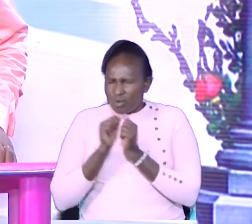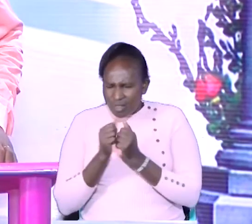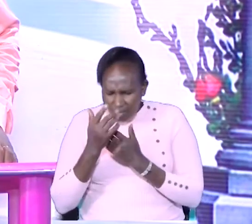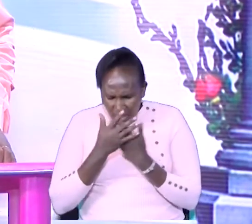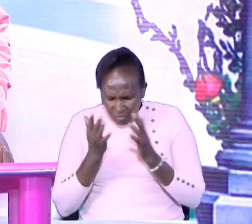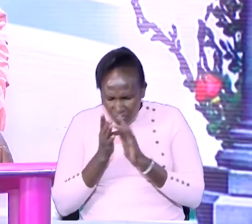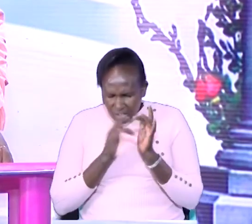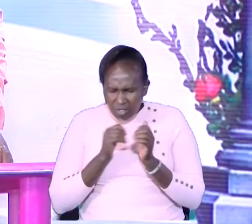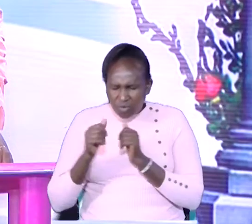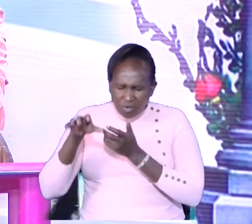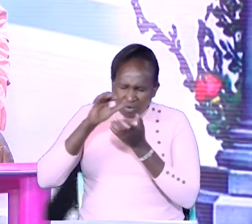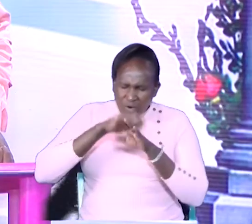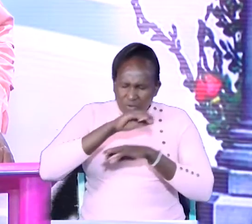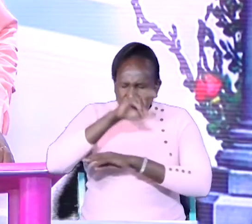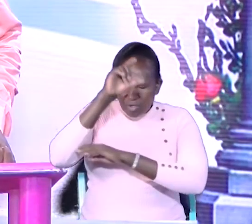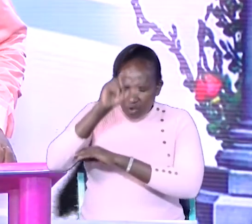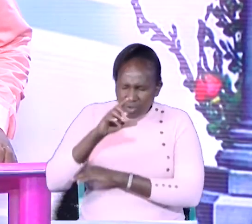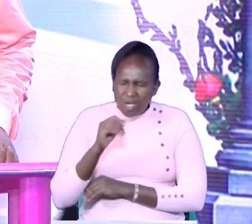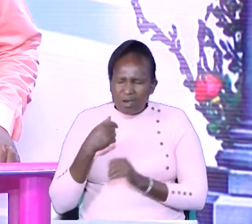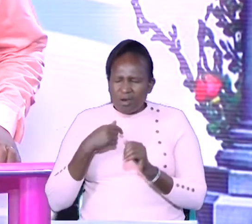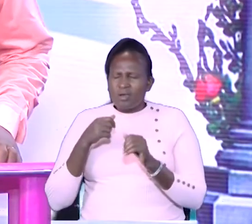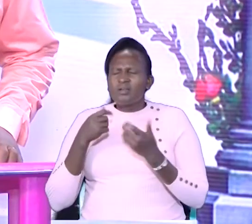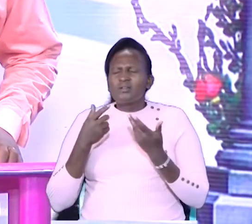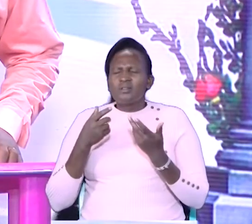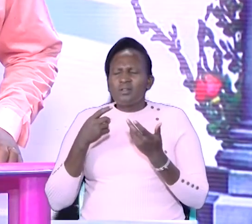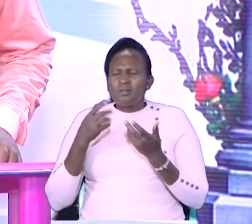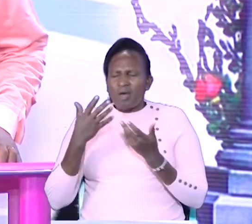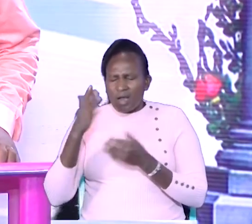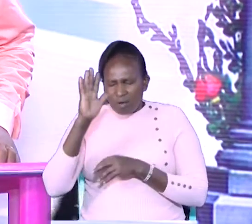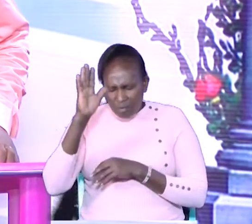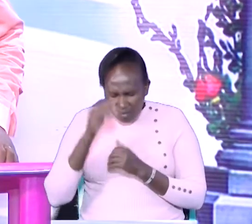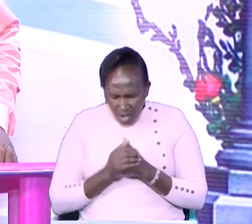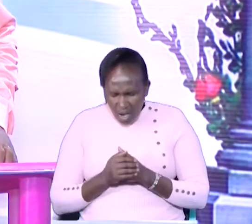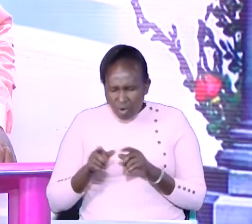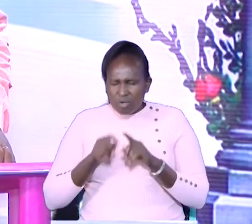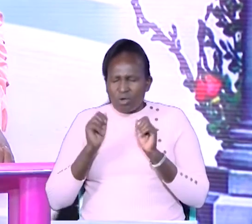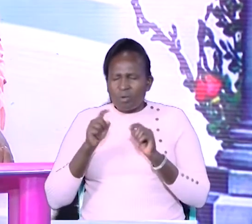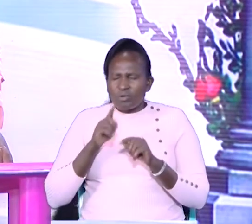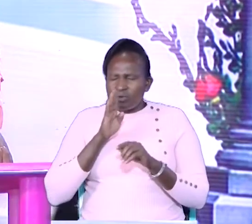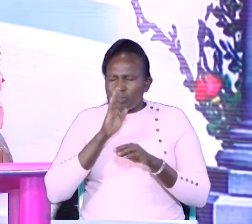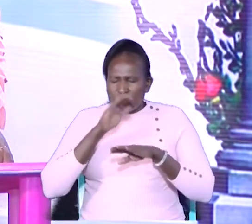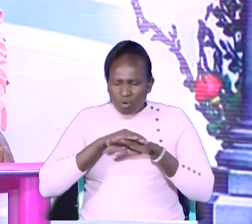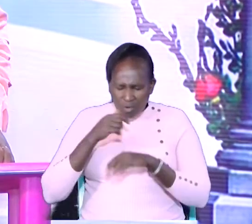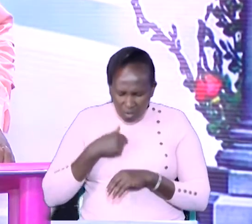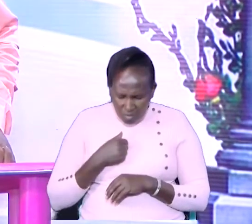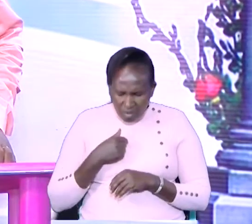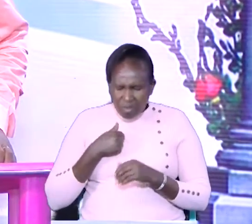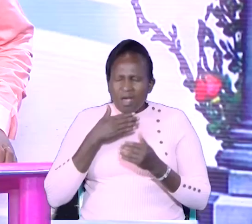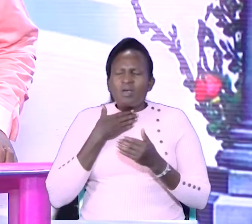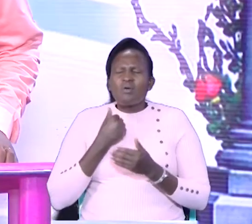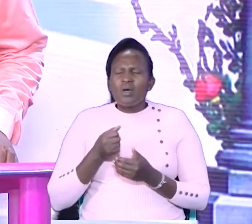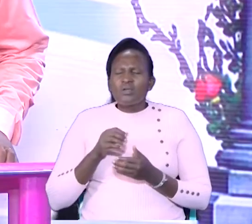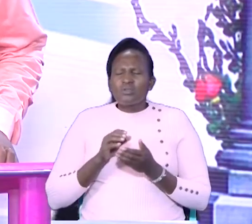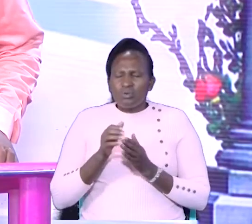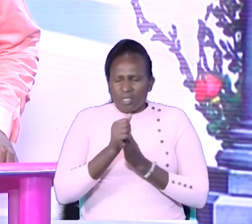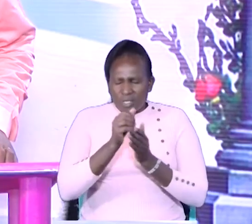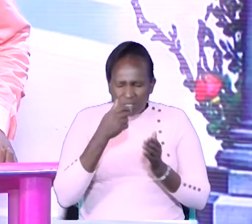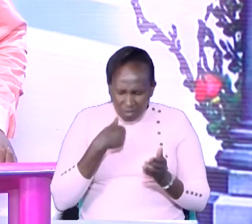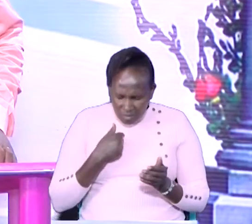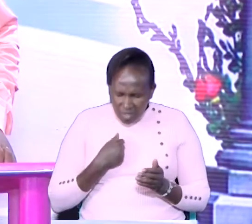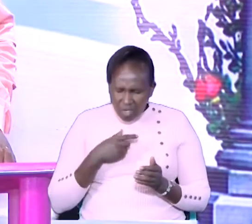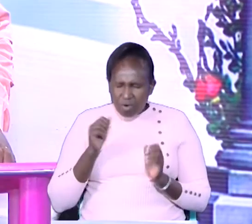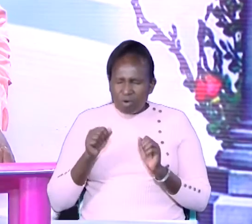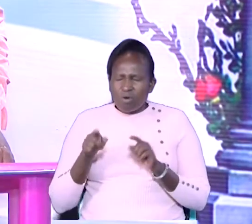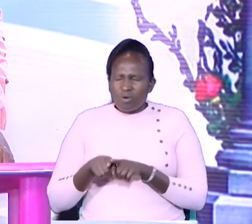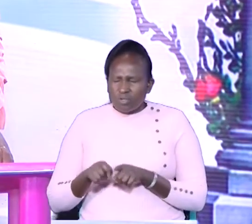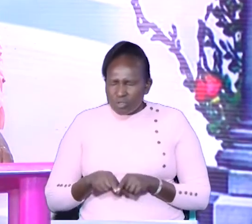ambayo ulimwaga msalabani, na mkono wako ukaweze kuwa juu yangu. Ninatamani uniongoze na